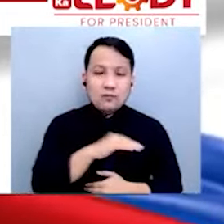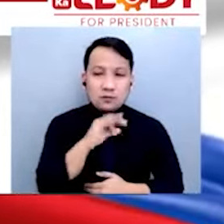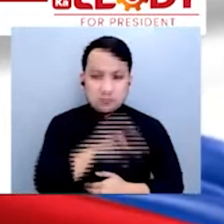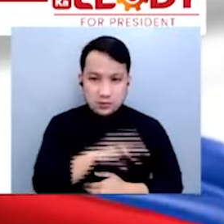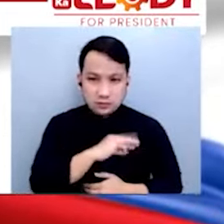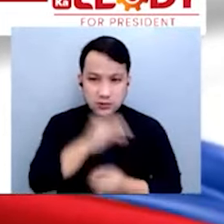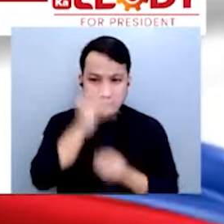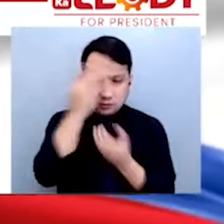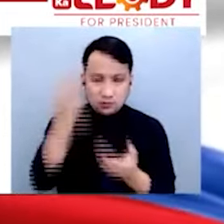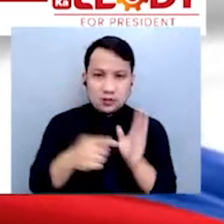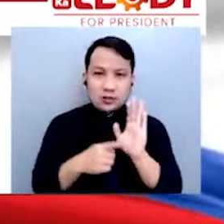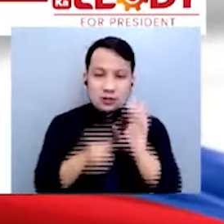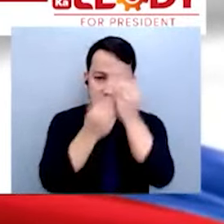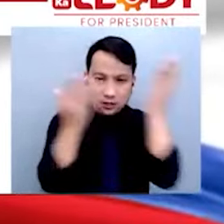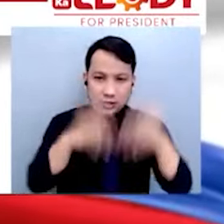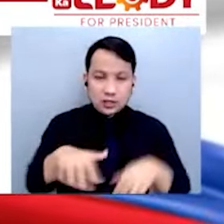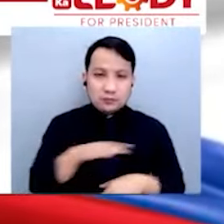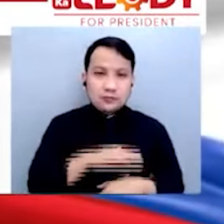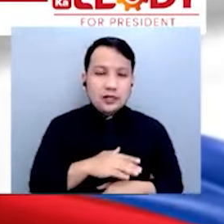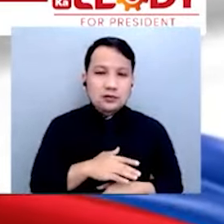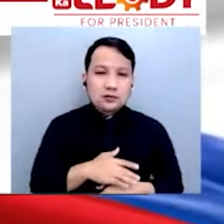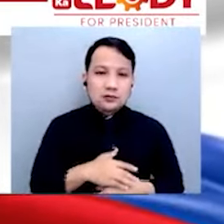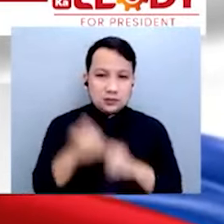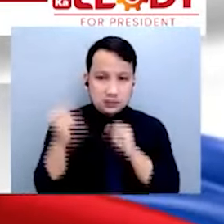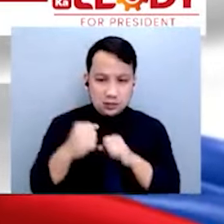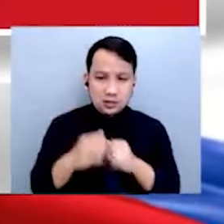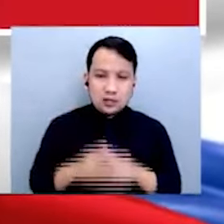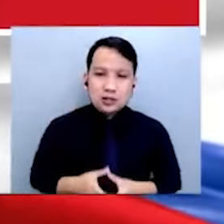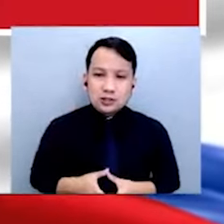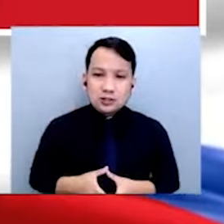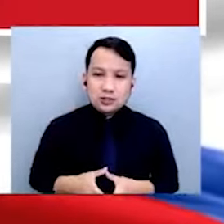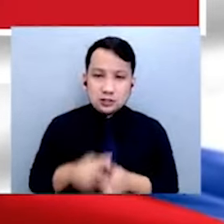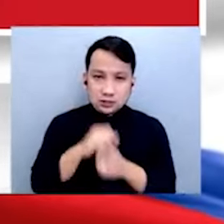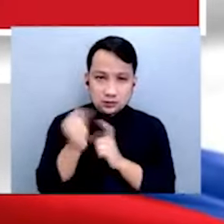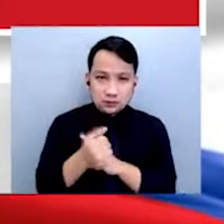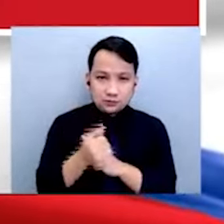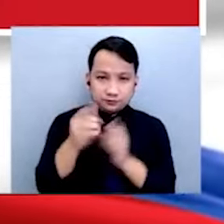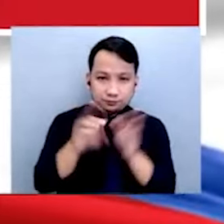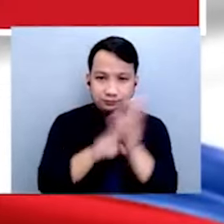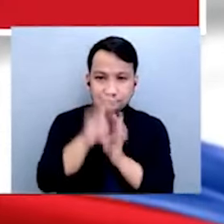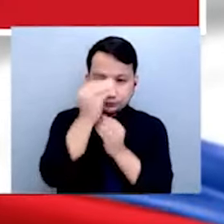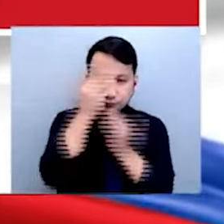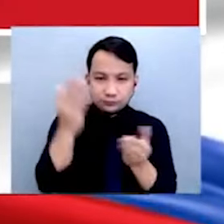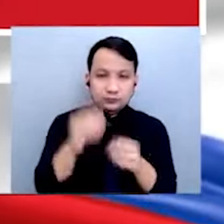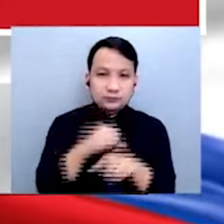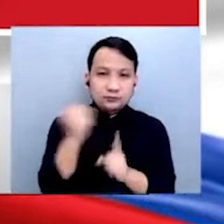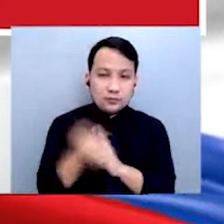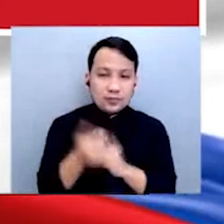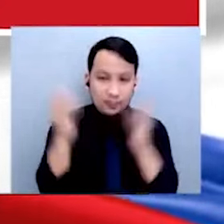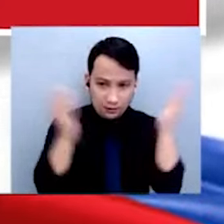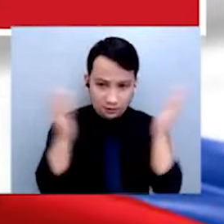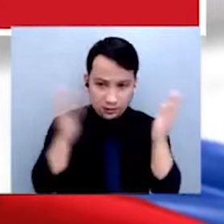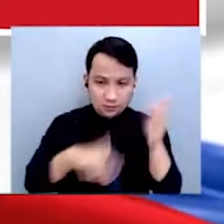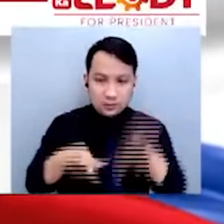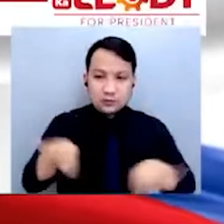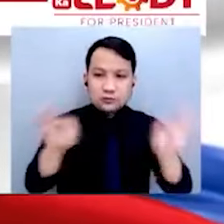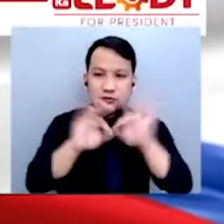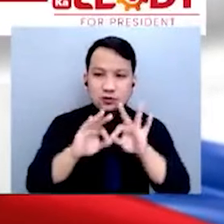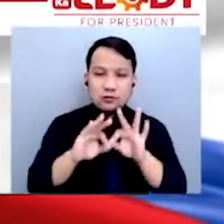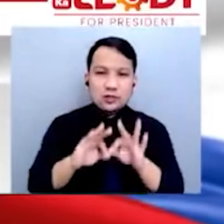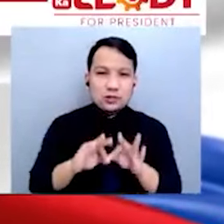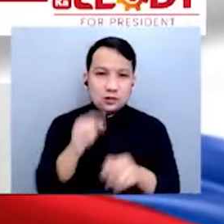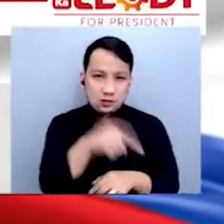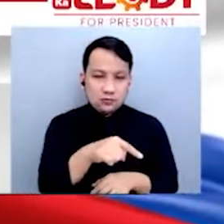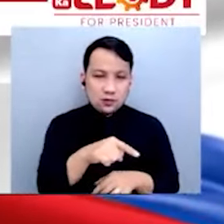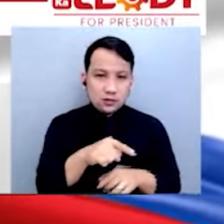pagitan ng ating mga magiging kasundo. Sa social development, yung sektor ng serbisyo, dapat akuin uli ng gobyerno yan.